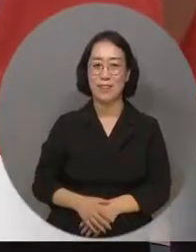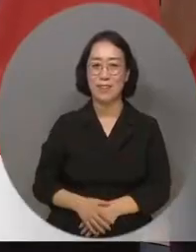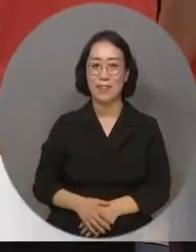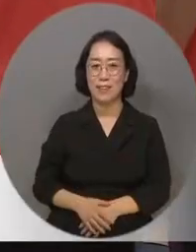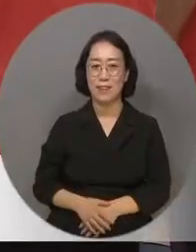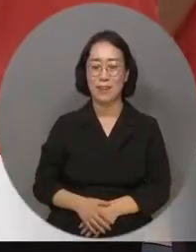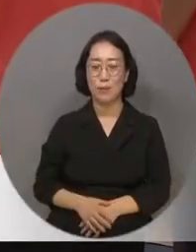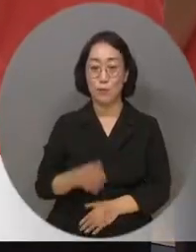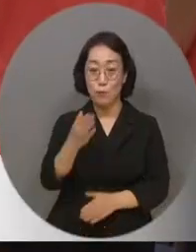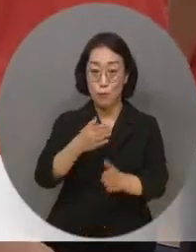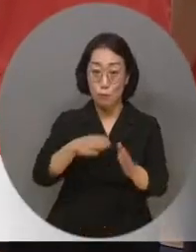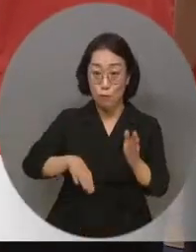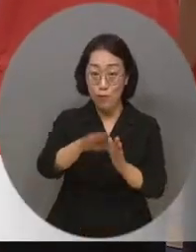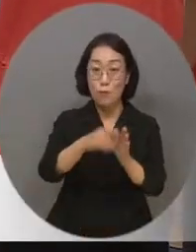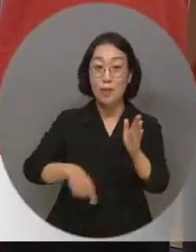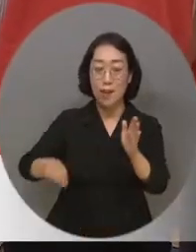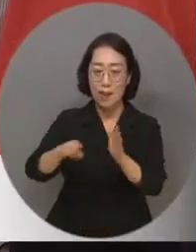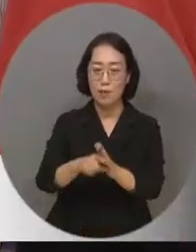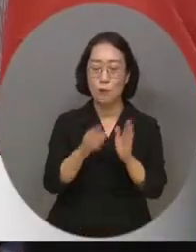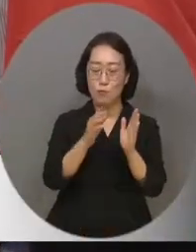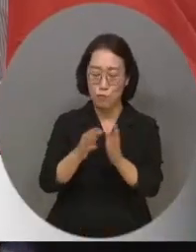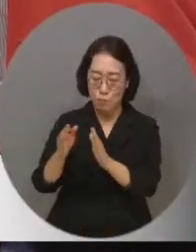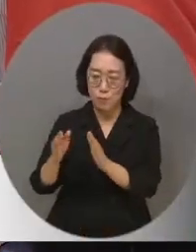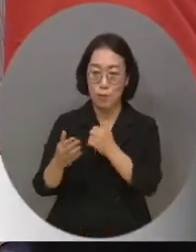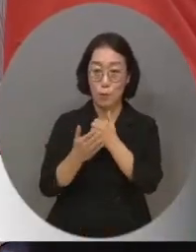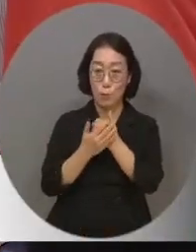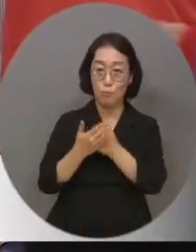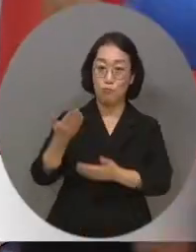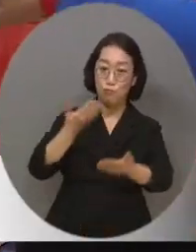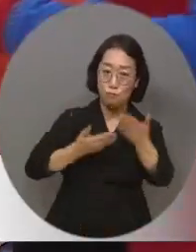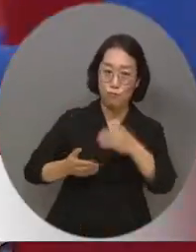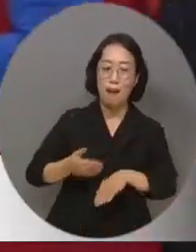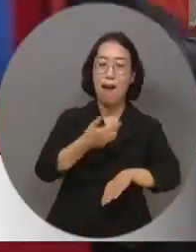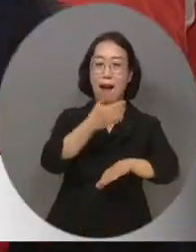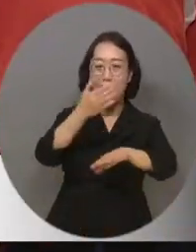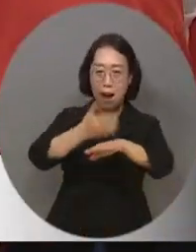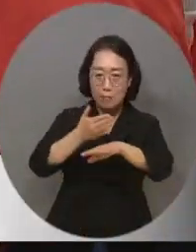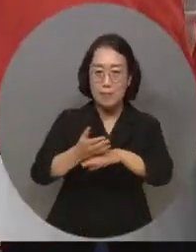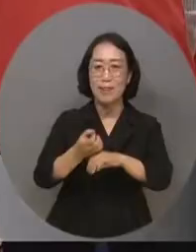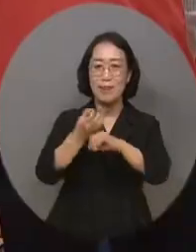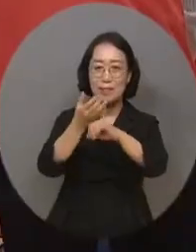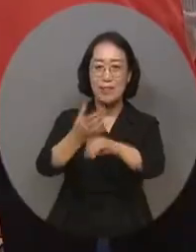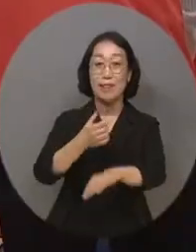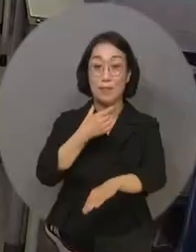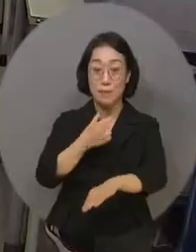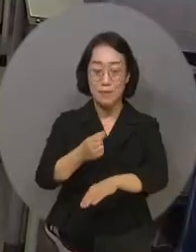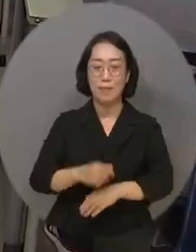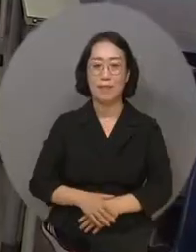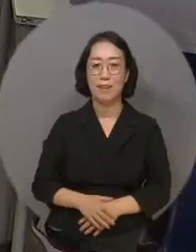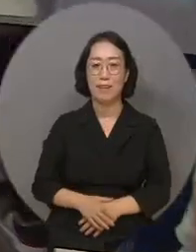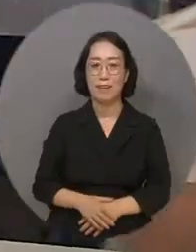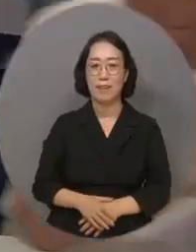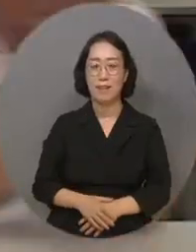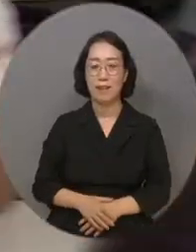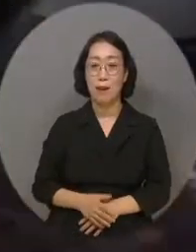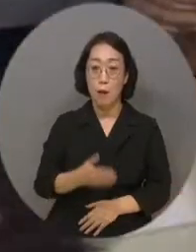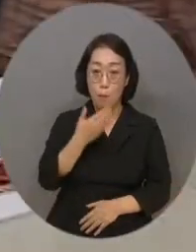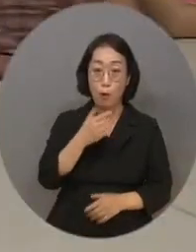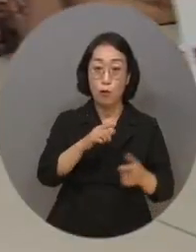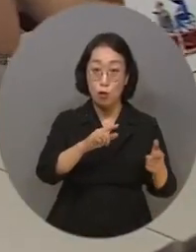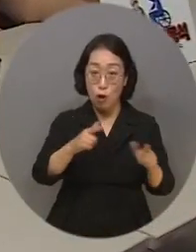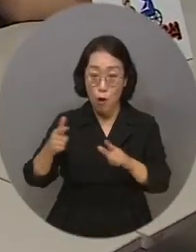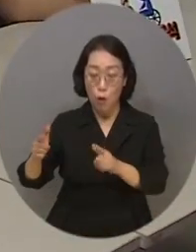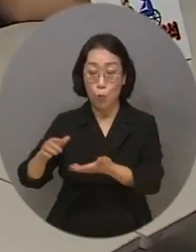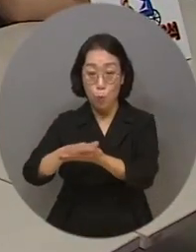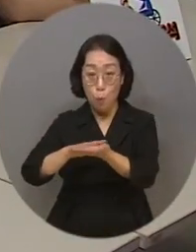우리들을 위해서 이렇게 열심히 주위에서 해주신 분들한테 감사하다고 말씀을 전하고 싶어요 먹을거리와